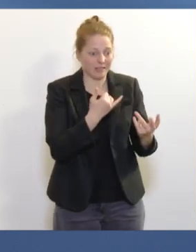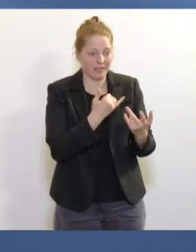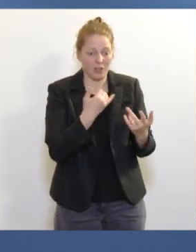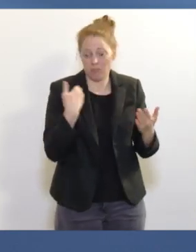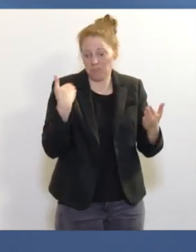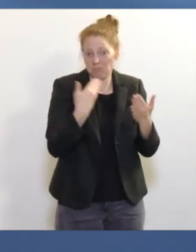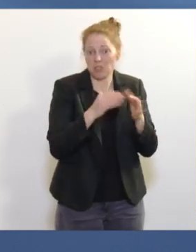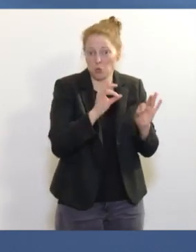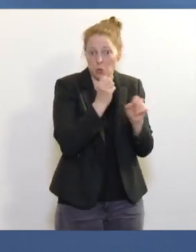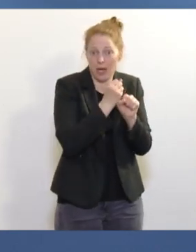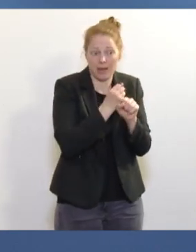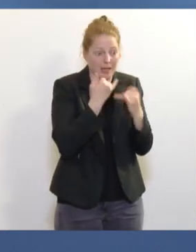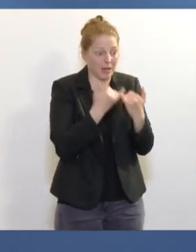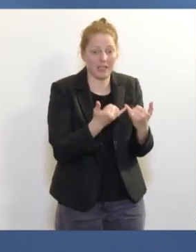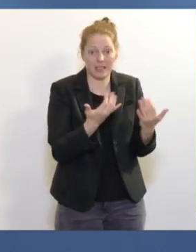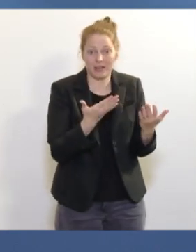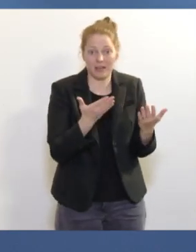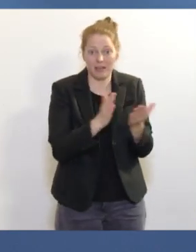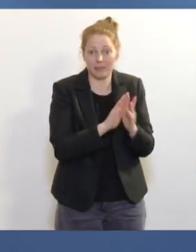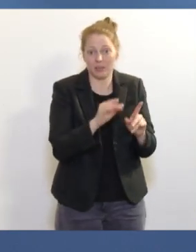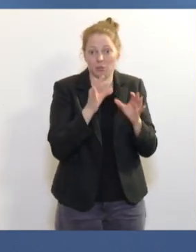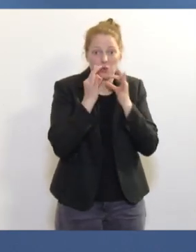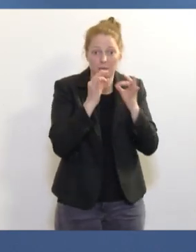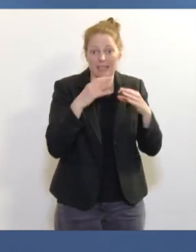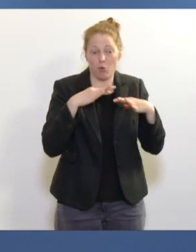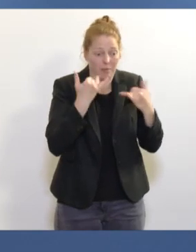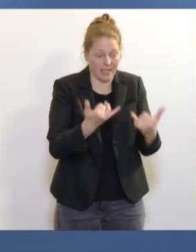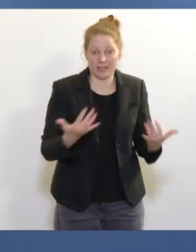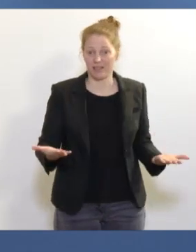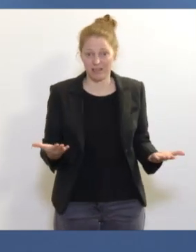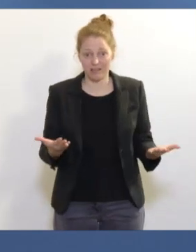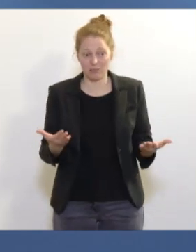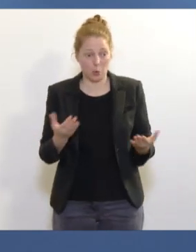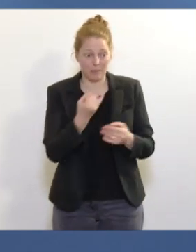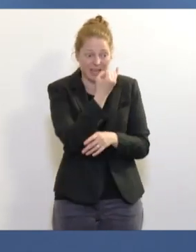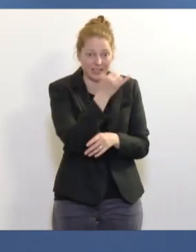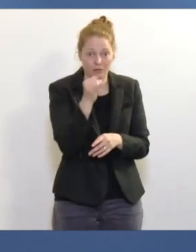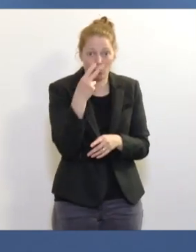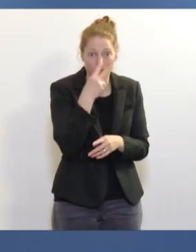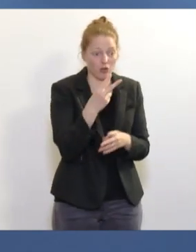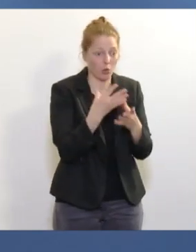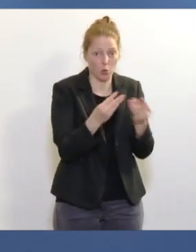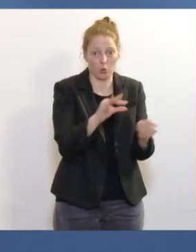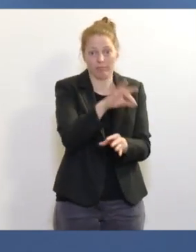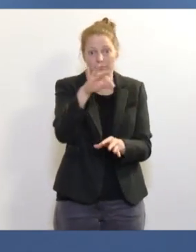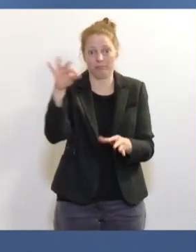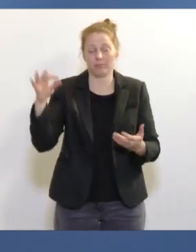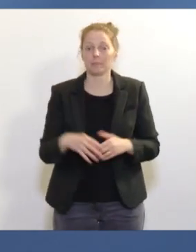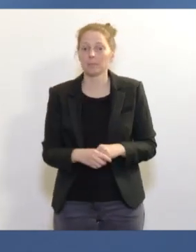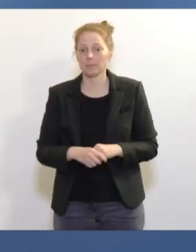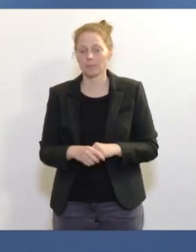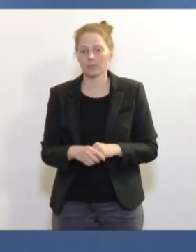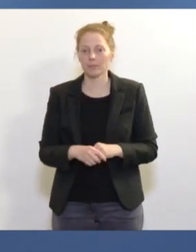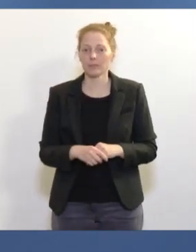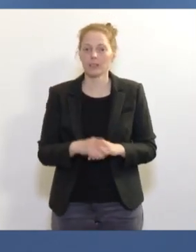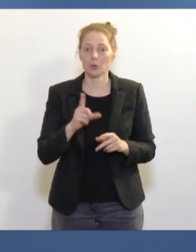pour raison familial holen. Das ist also eigentlich kein Vorgabe von der Regierung, an der dort auch sehr gehen. Das Einzige, was man gesagt hat,